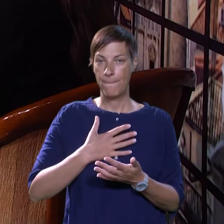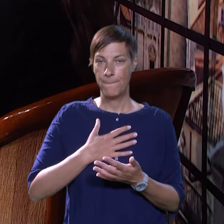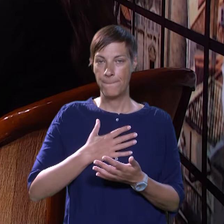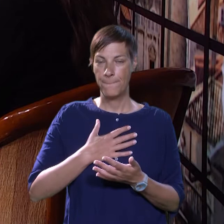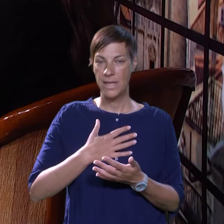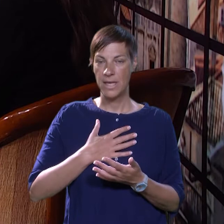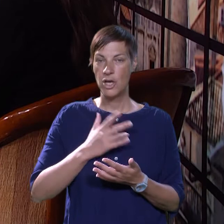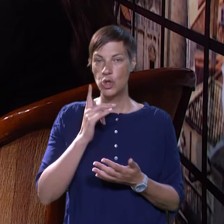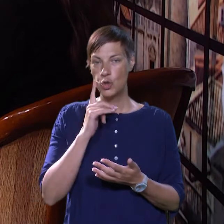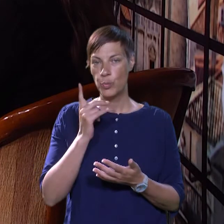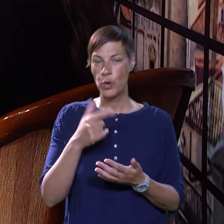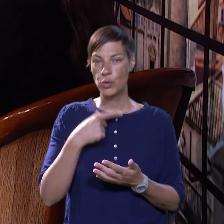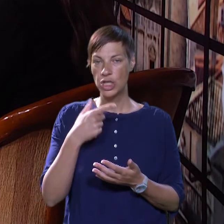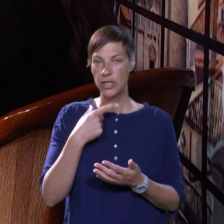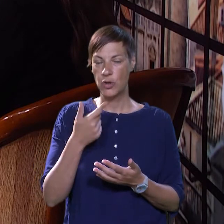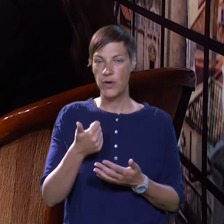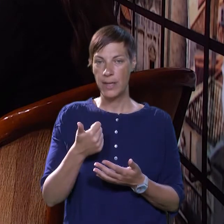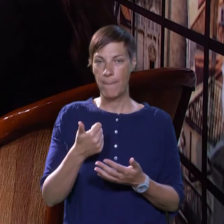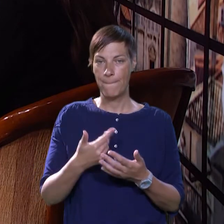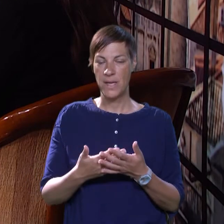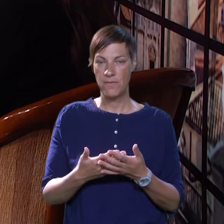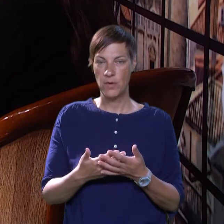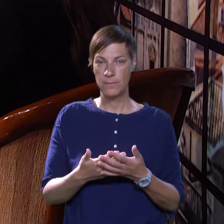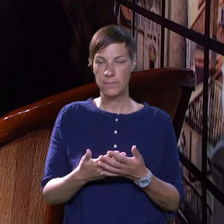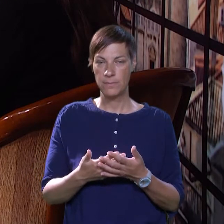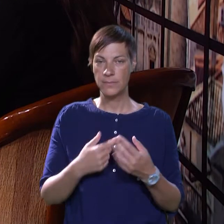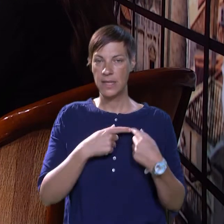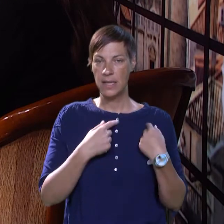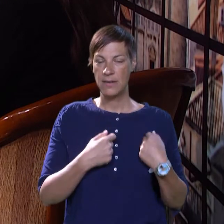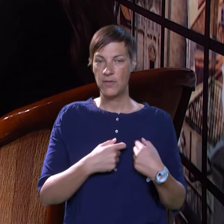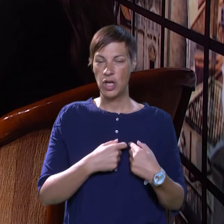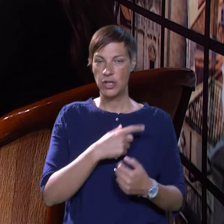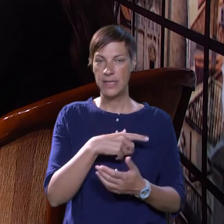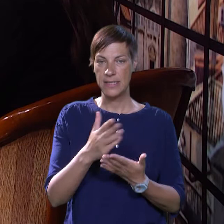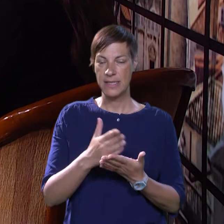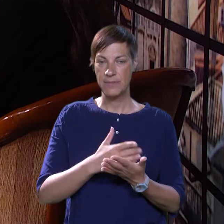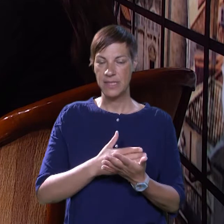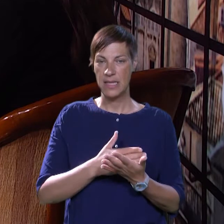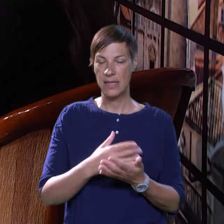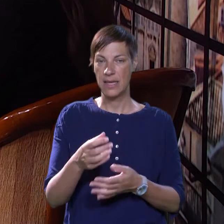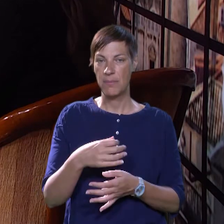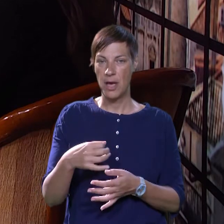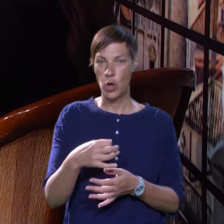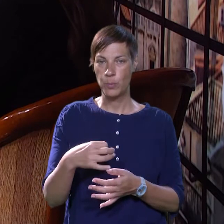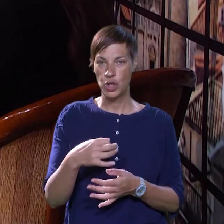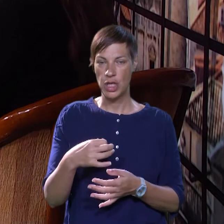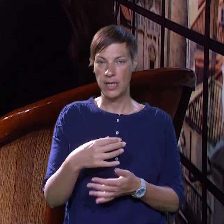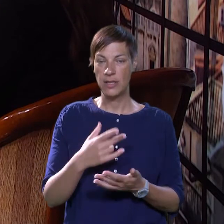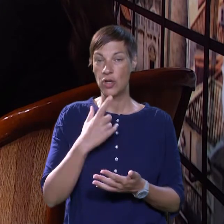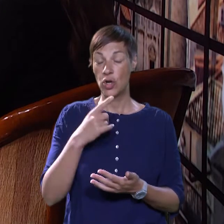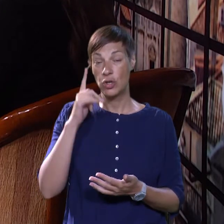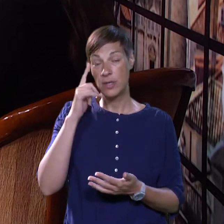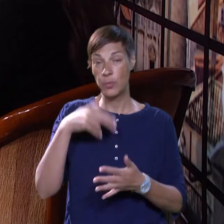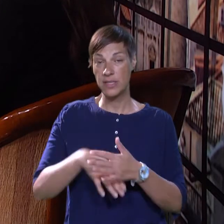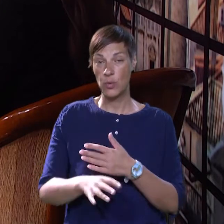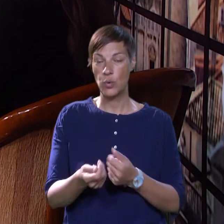meni je, ja ću sad pokušati govoriti prvo o volonterskim zadacima in general, koliko sam